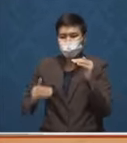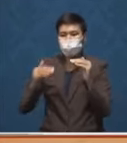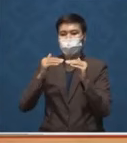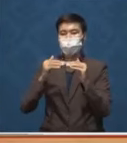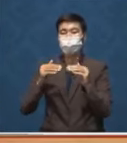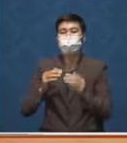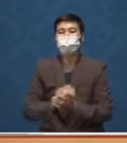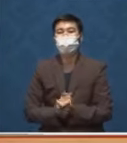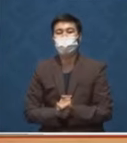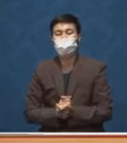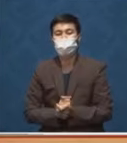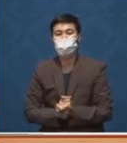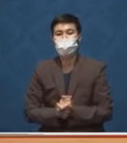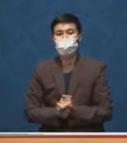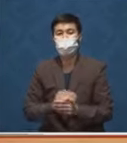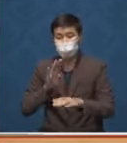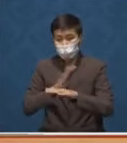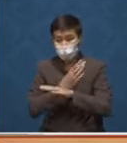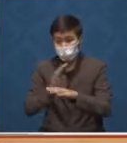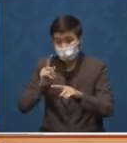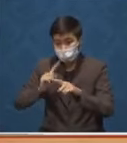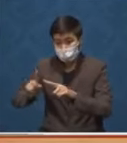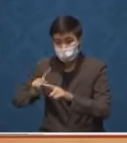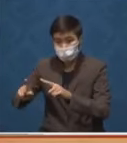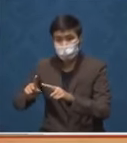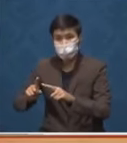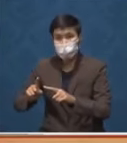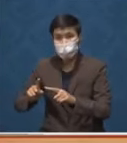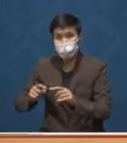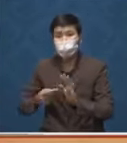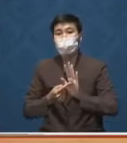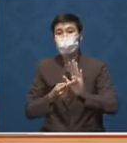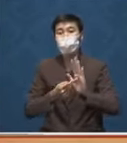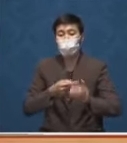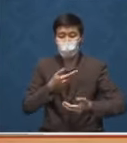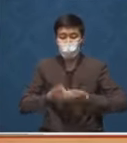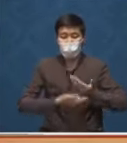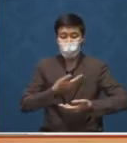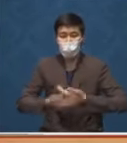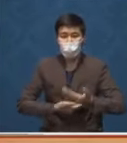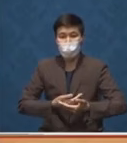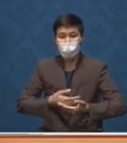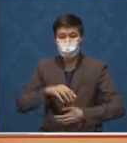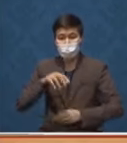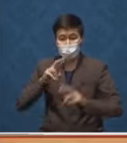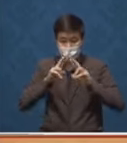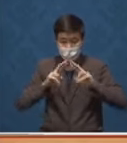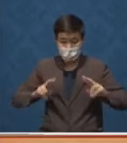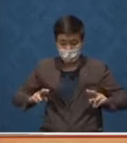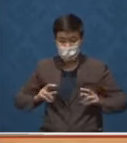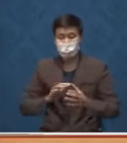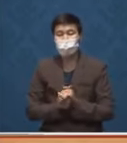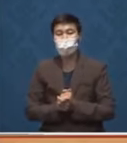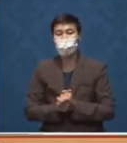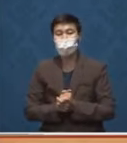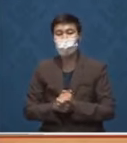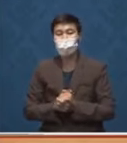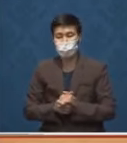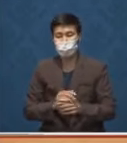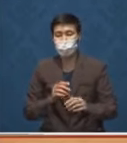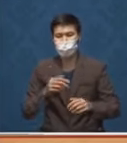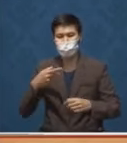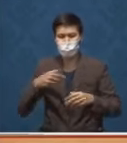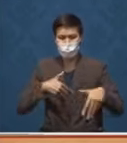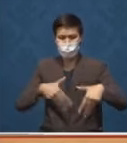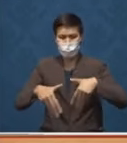ที่ผ่านมาเนี่ยธุรกิจต่างๆอย่างการค้าปลีกนะครับพี่น้องประชาชนก็ได้ประโยชน์จากการแข่งขัน